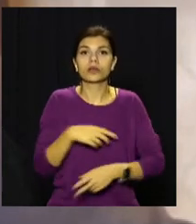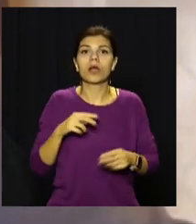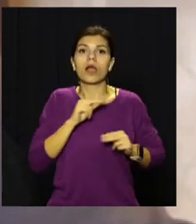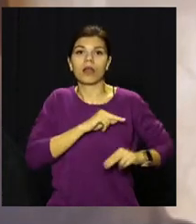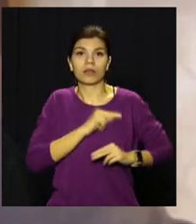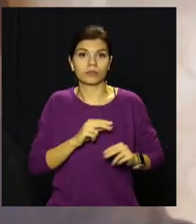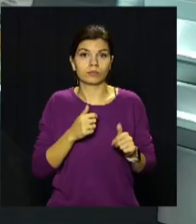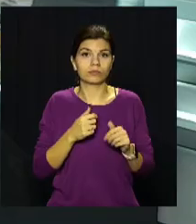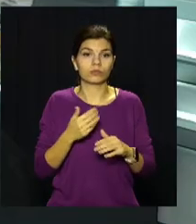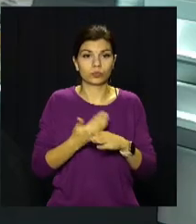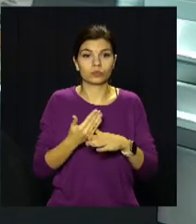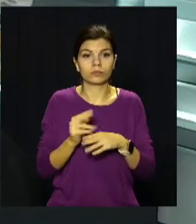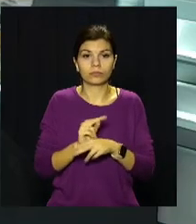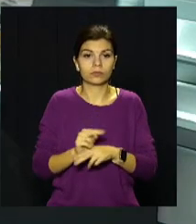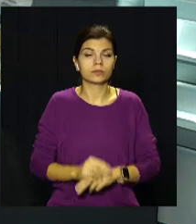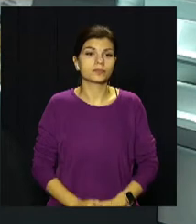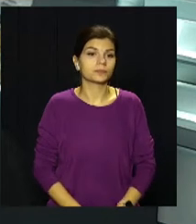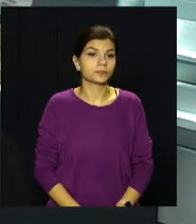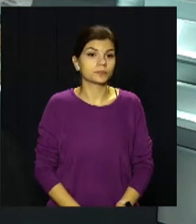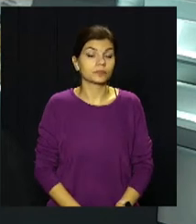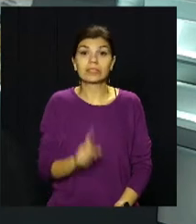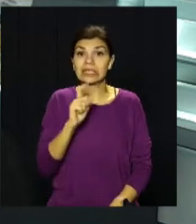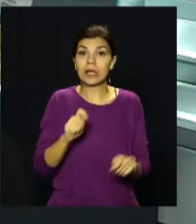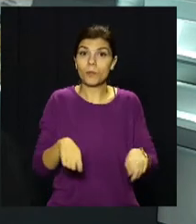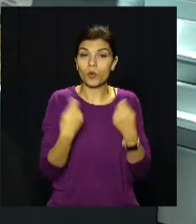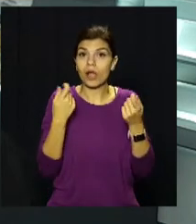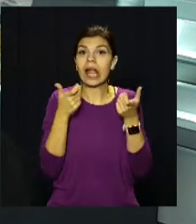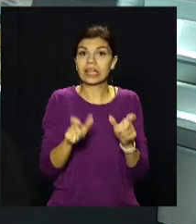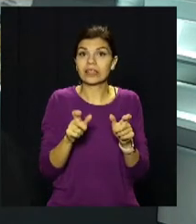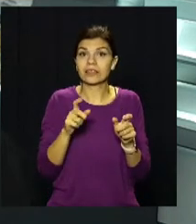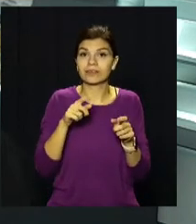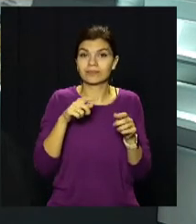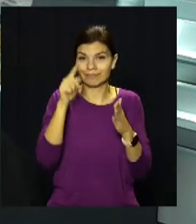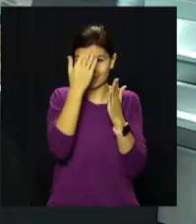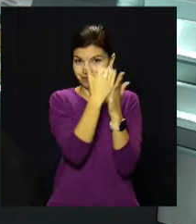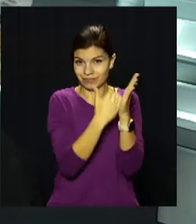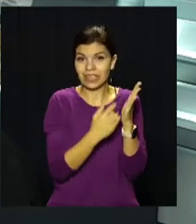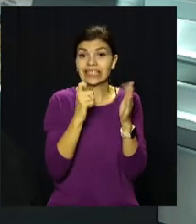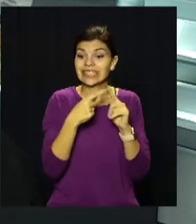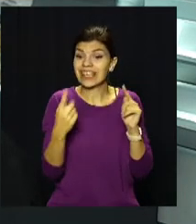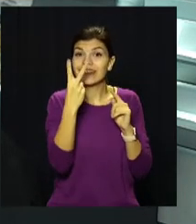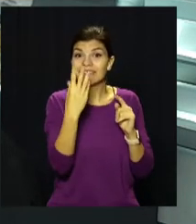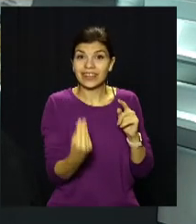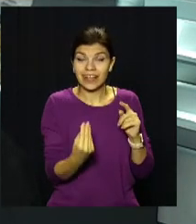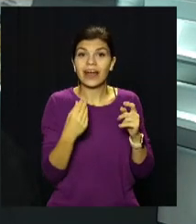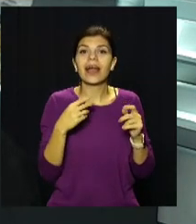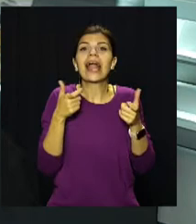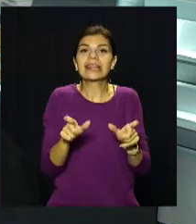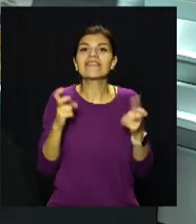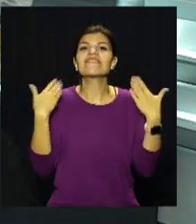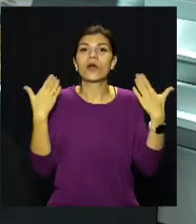медичним працівником. За порушення карантинних вимог в Україні за два дні карантину вихідного